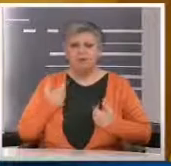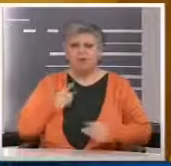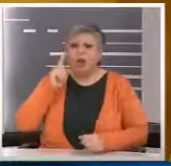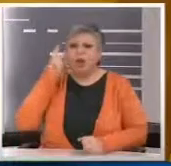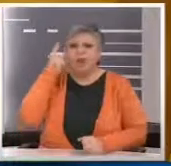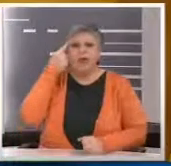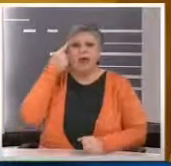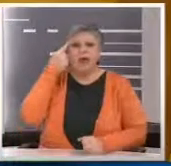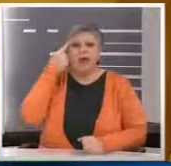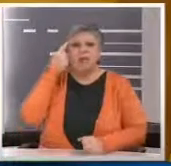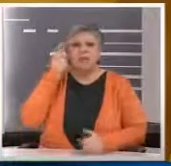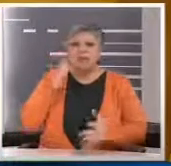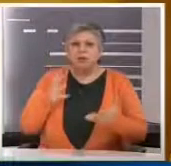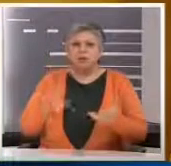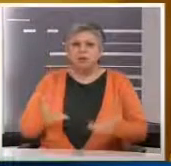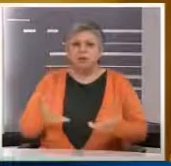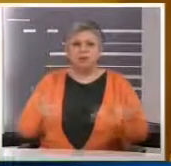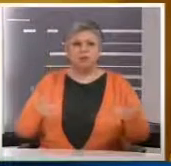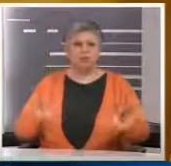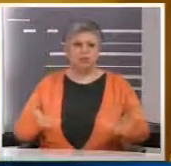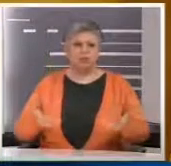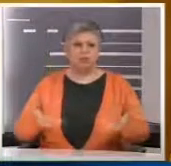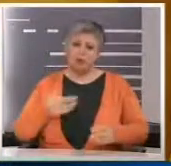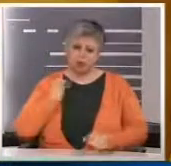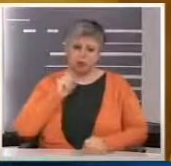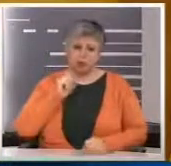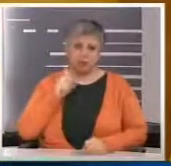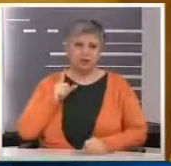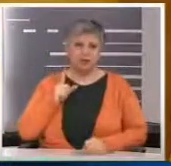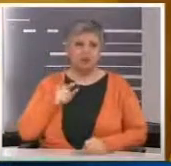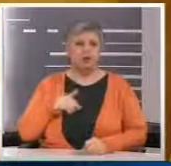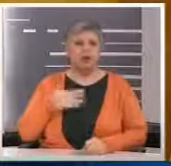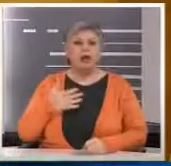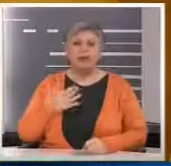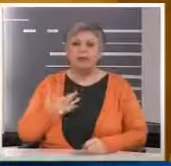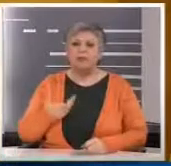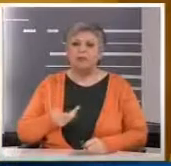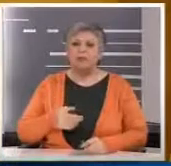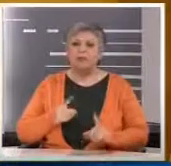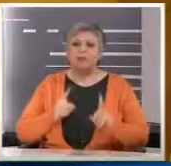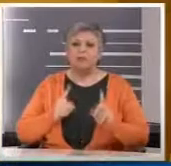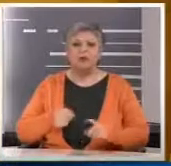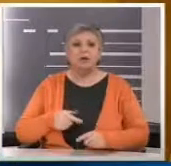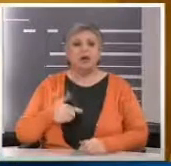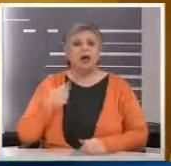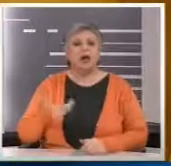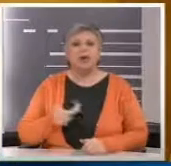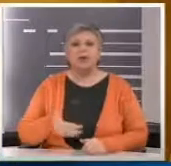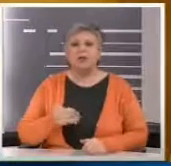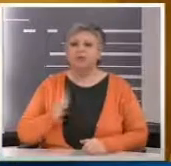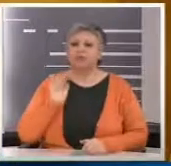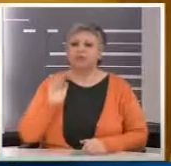συνέλαβαν αυτή την ιδέα. Συνέλαβαν δηλαδή την ιδέα και τη σκέψη να εγκαλέσουν τους υπουργούς